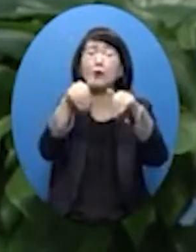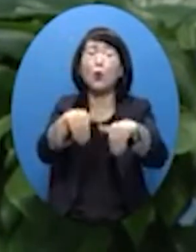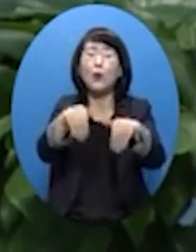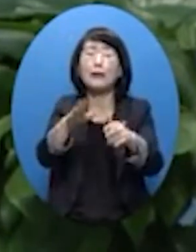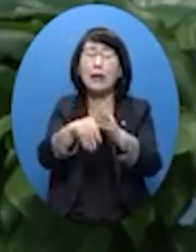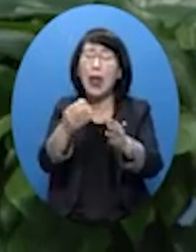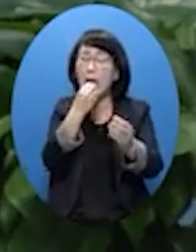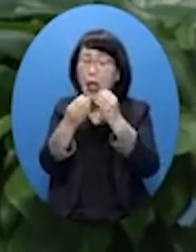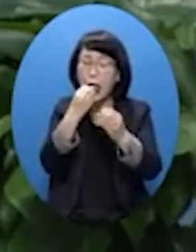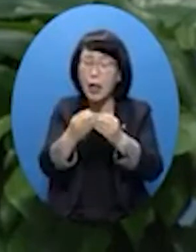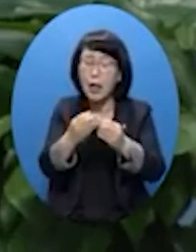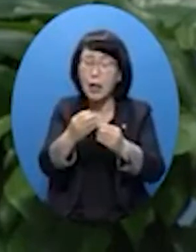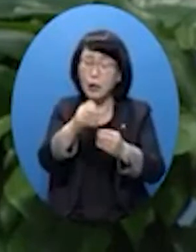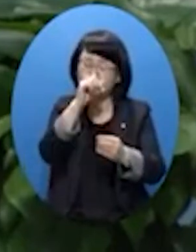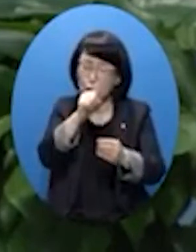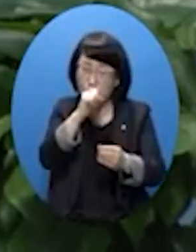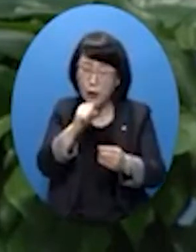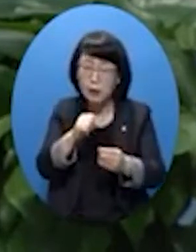것입니다